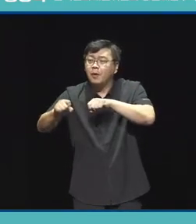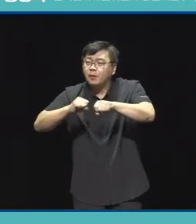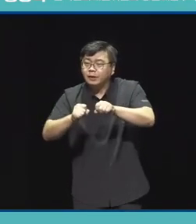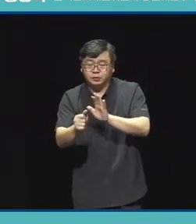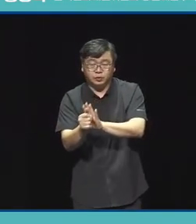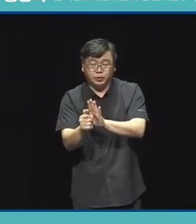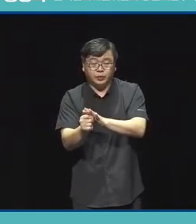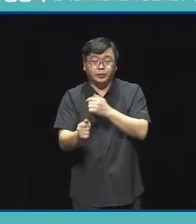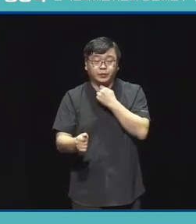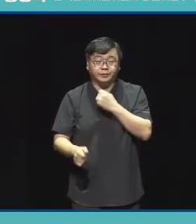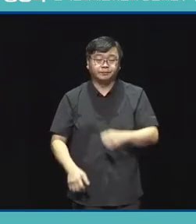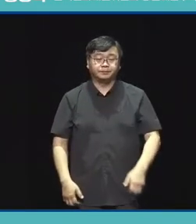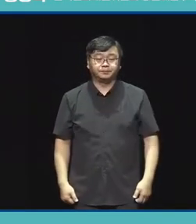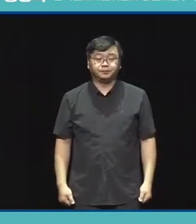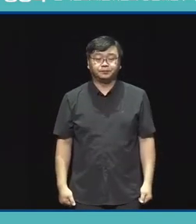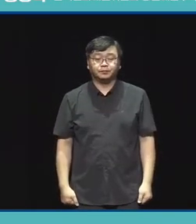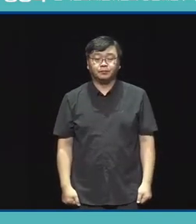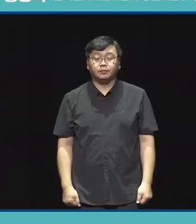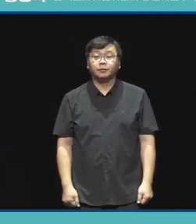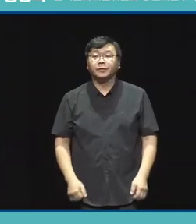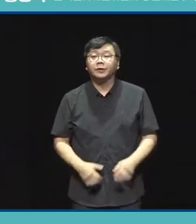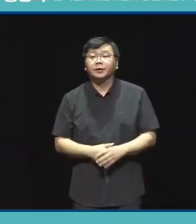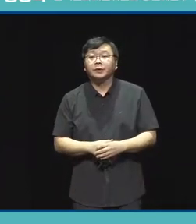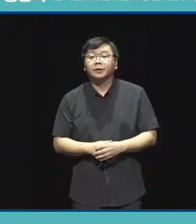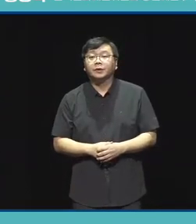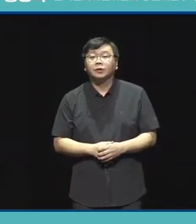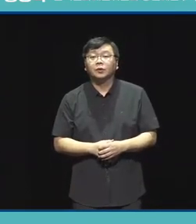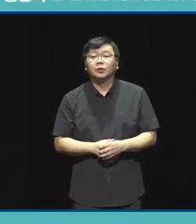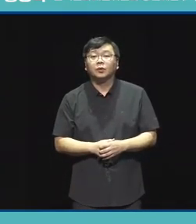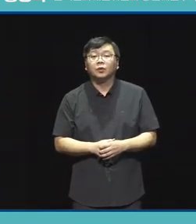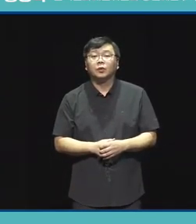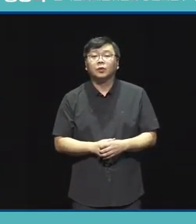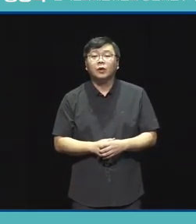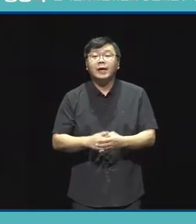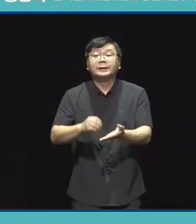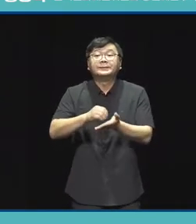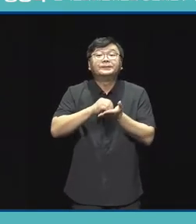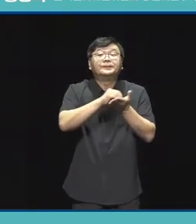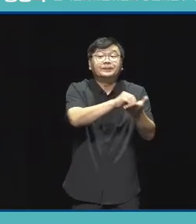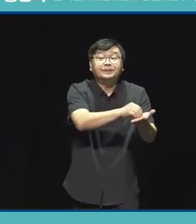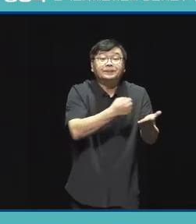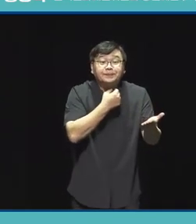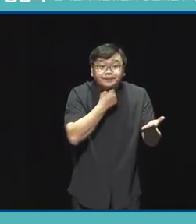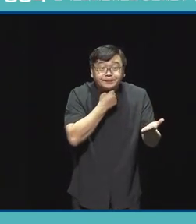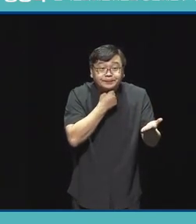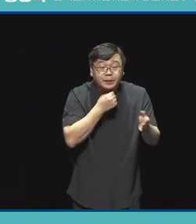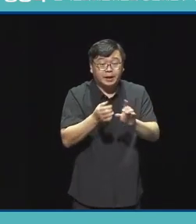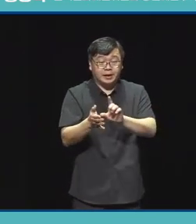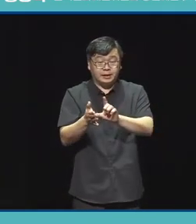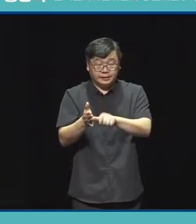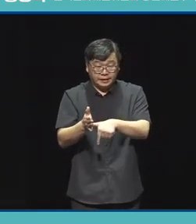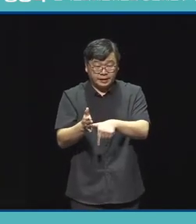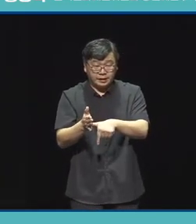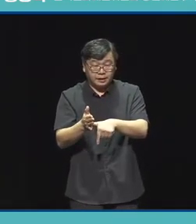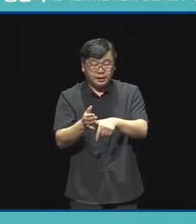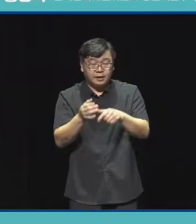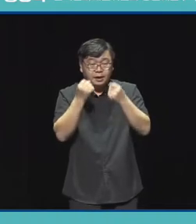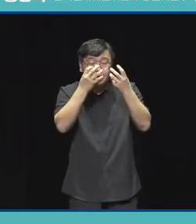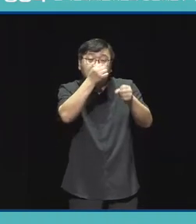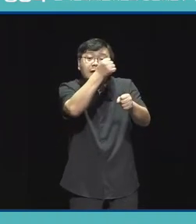지향합니다 네 그리고이 사업의 신청하실 경우에 저희 창작의 과정